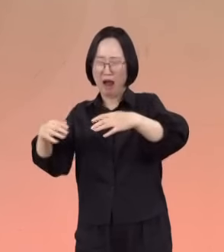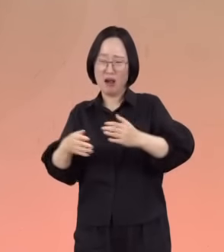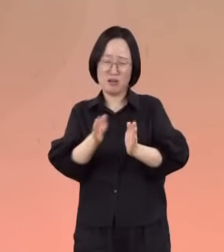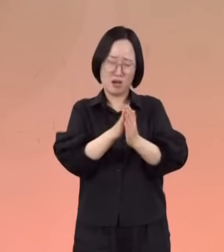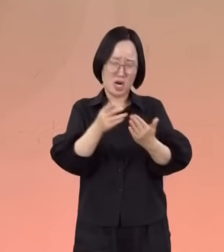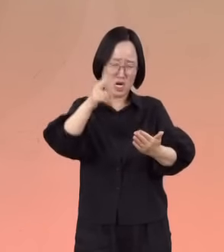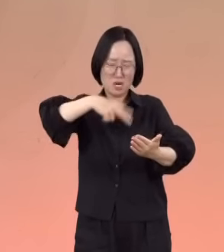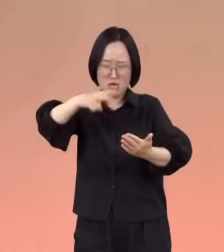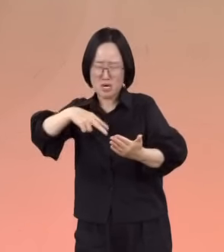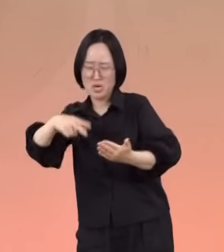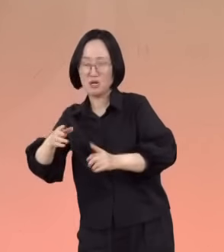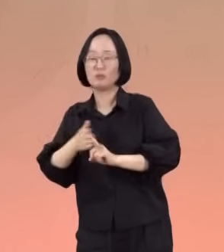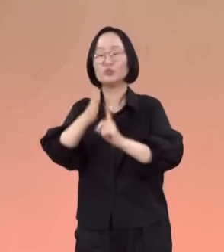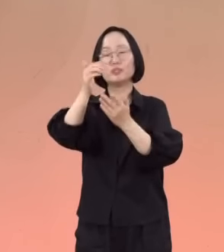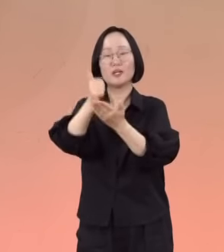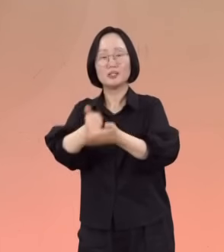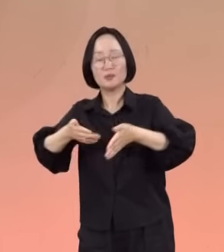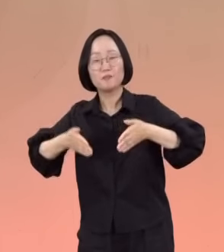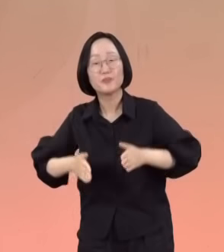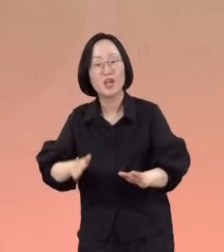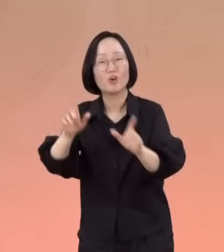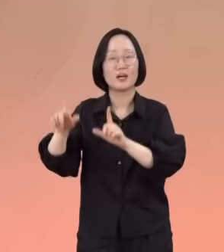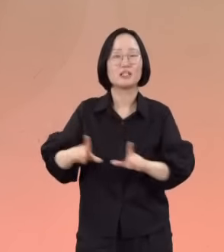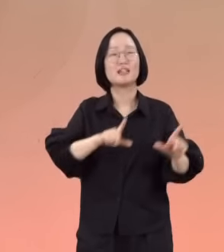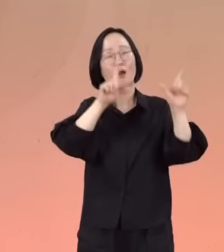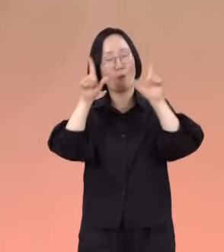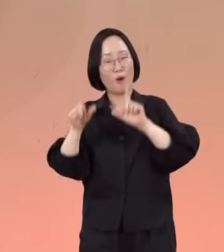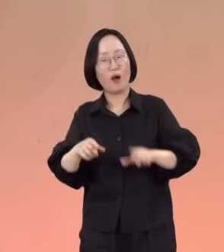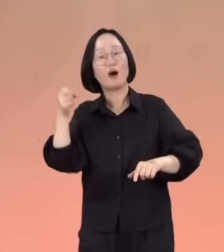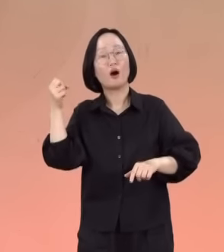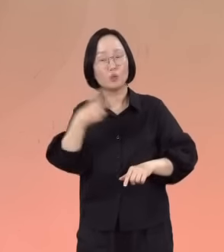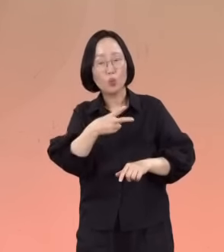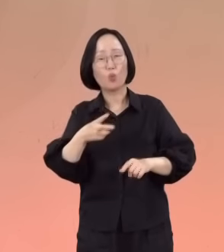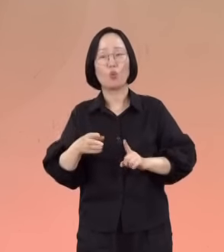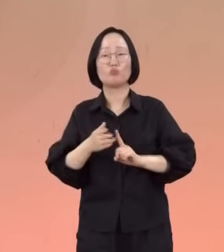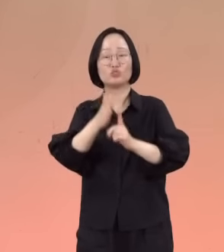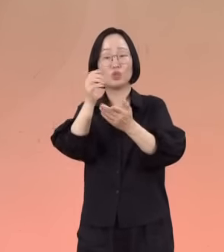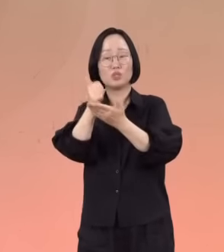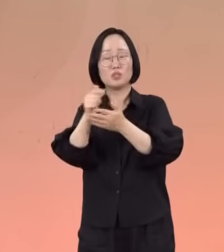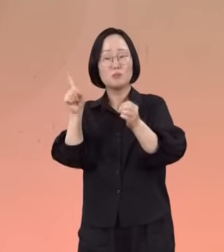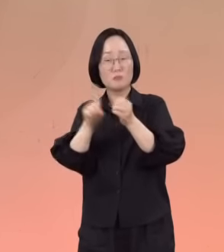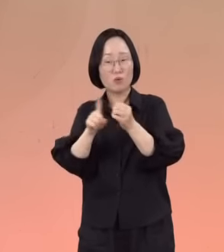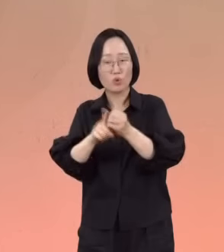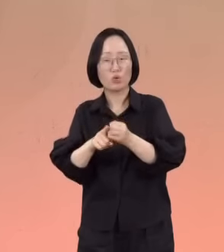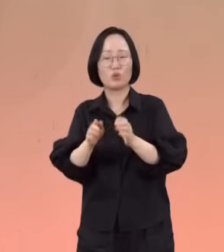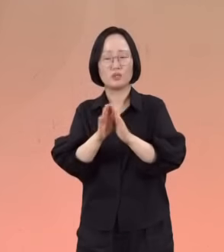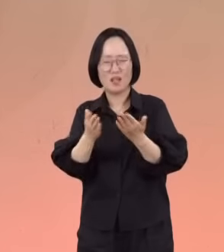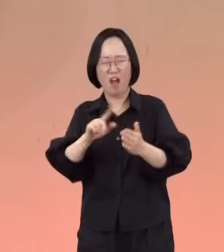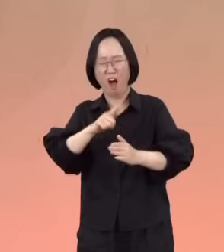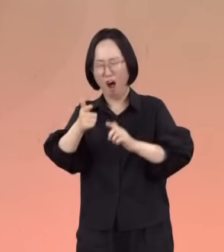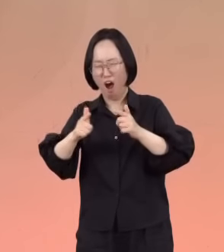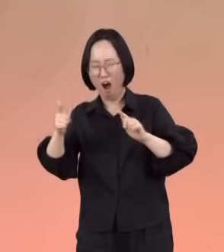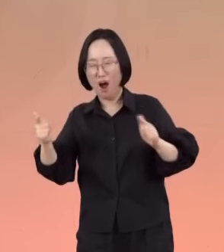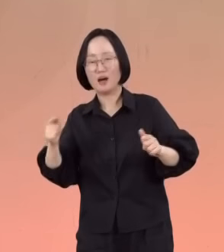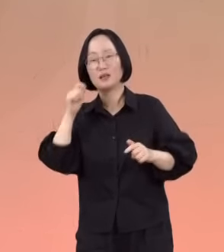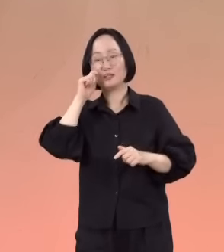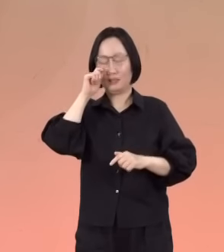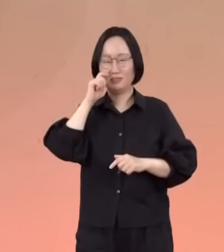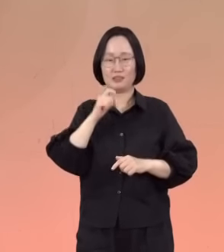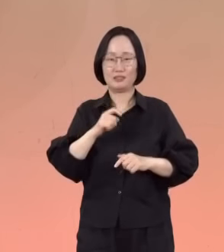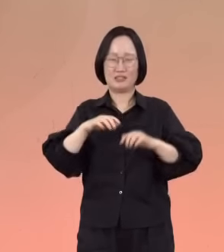생애 불교 성전 부처님은 어떤 분일까 불교란 무엇일까 그러잖아요